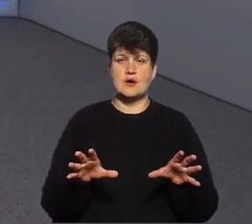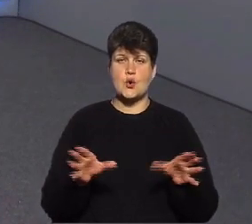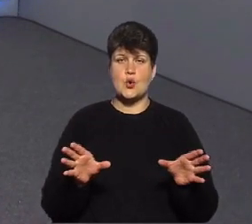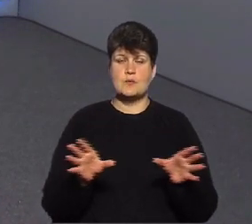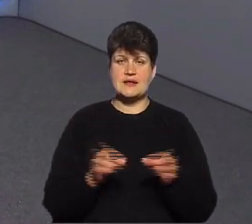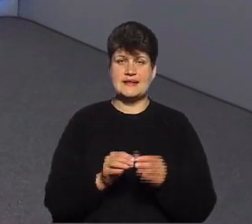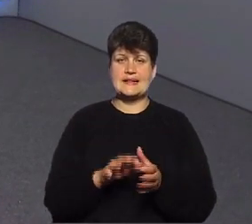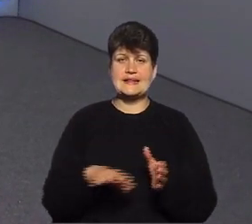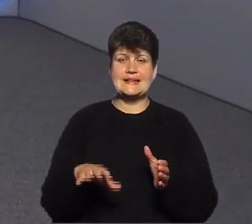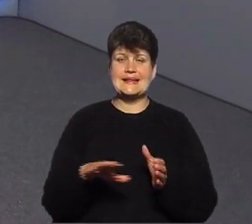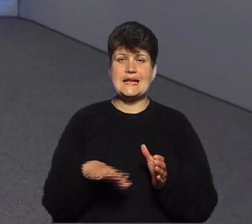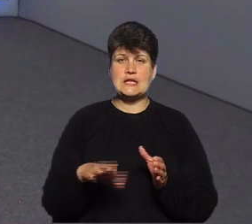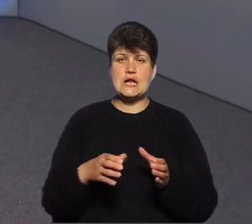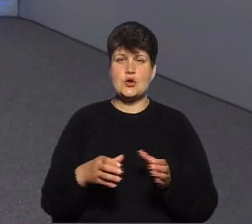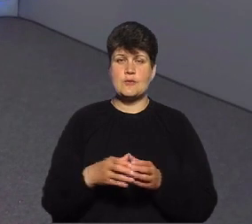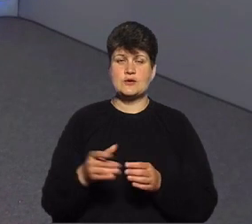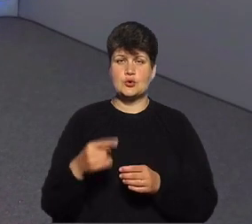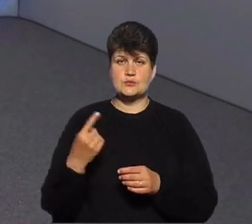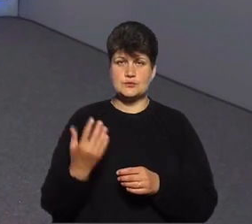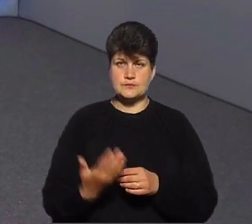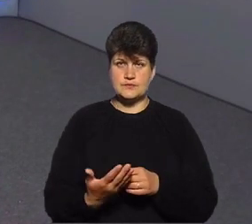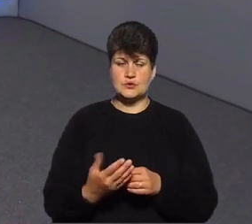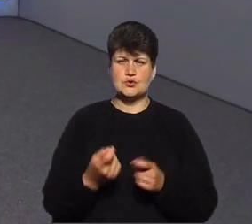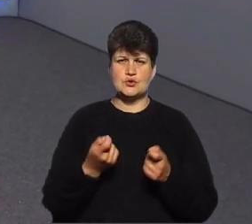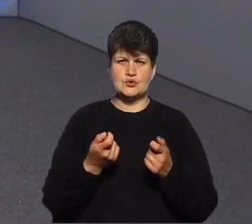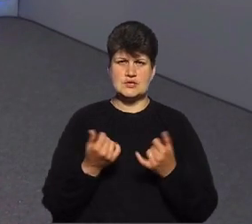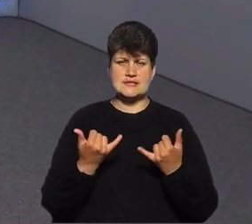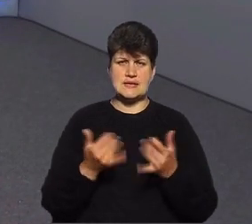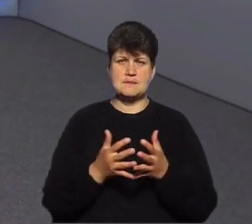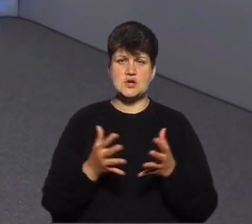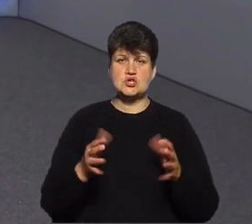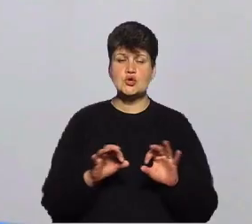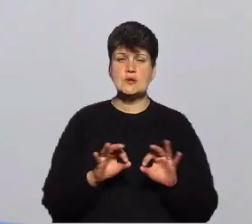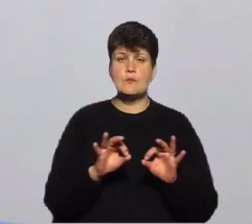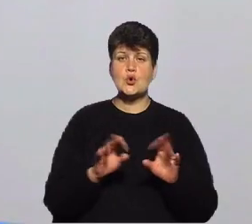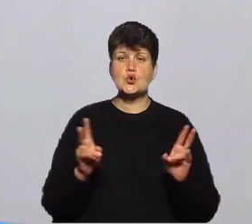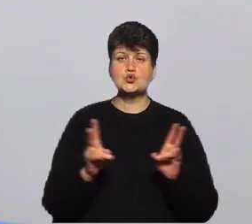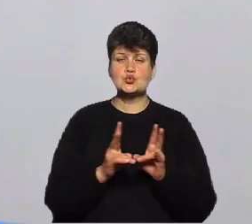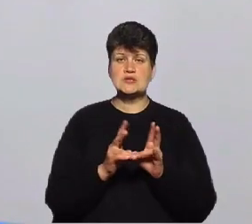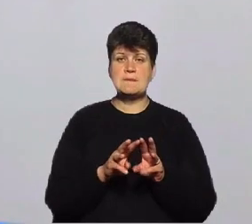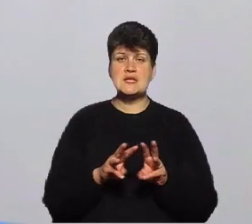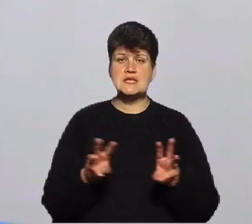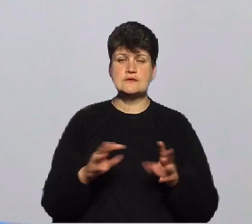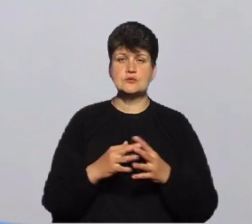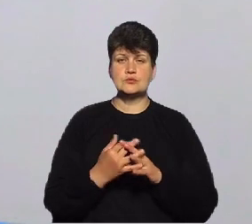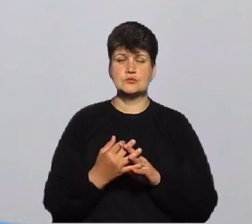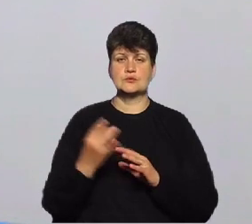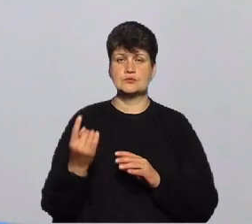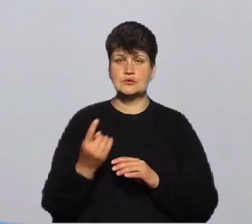Вітаю вас, пане Богдане. Доброго дня. Трішечки зараз, можливо, більше нам розкажете про зустріч з міністром аграрної політики і продовольства України Романом